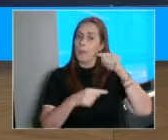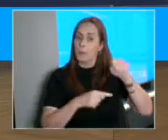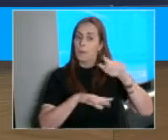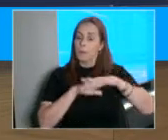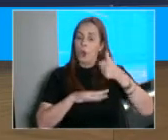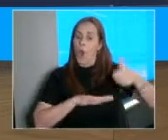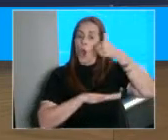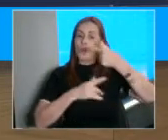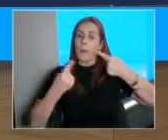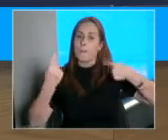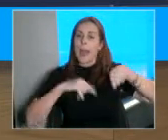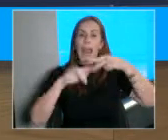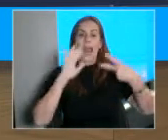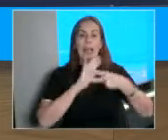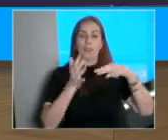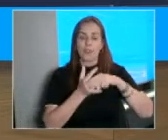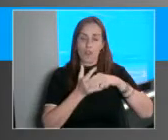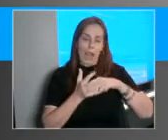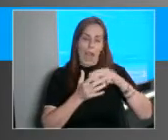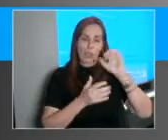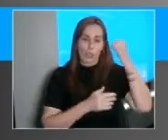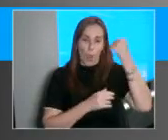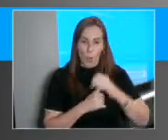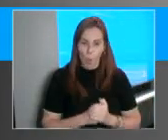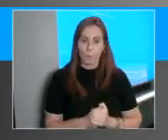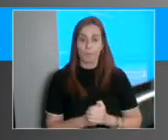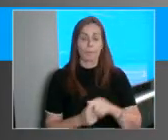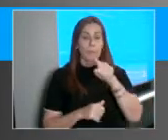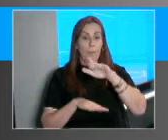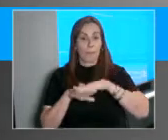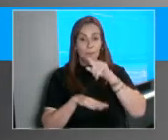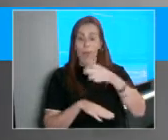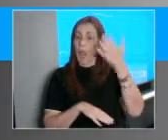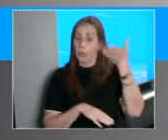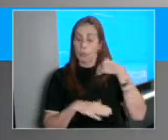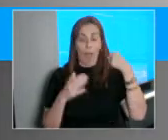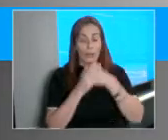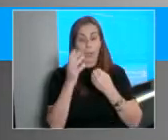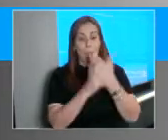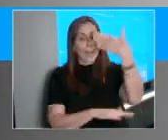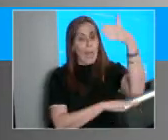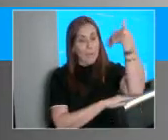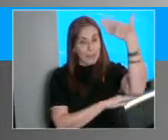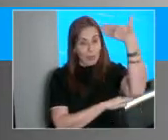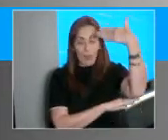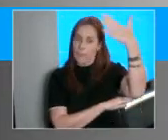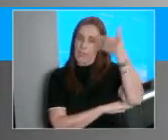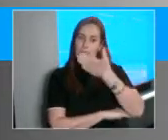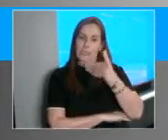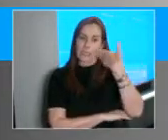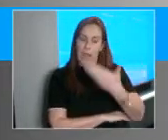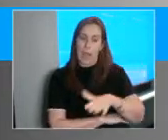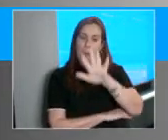בראש המחלקה המדינית של הסוכנות היהודית. בתפקיד זה כיהנה עד להקמת המדינה, מדינת